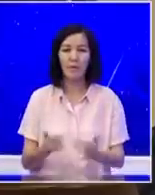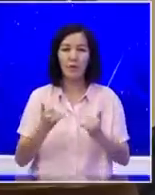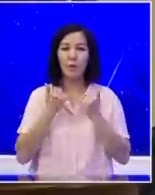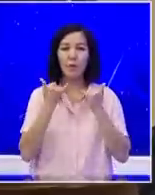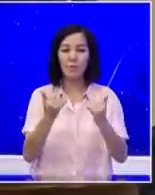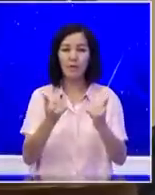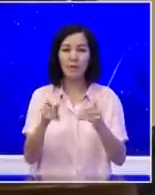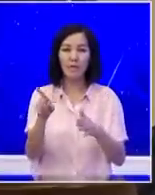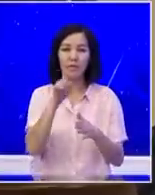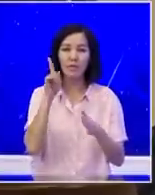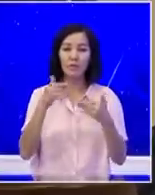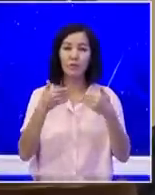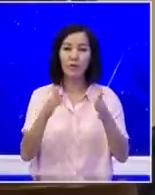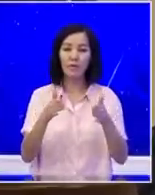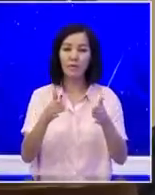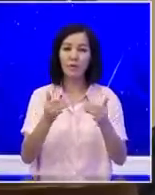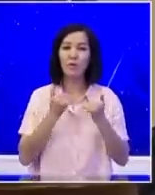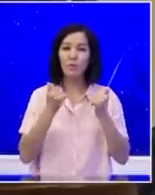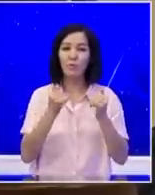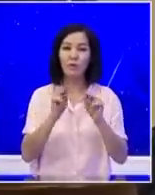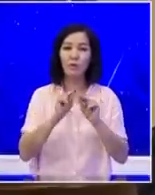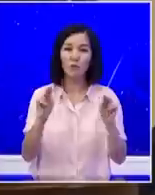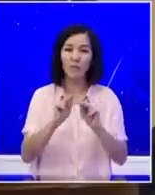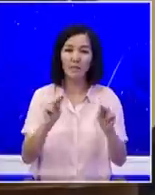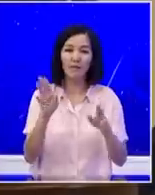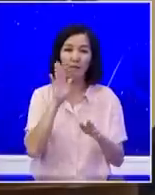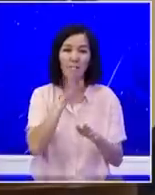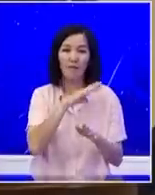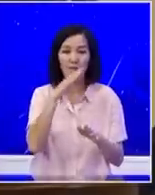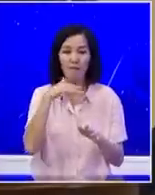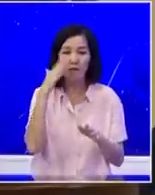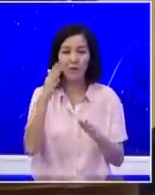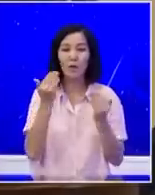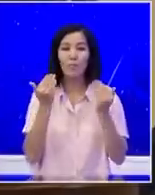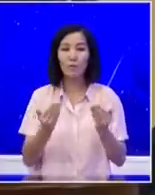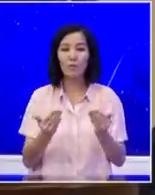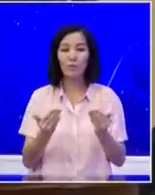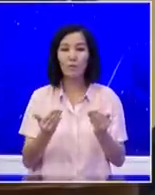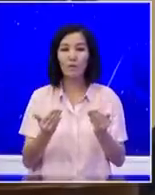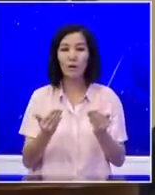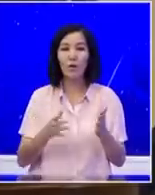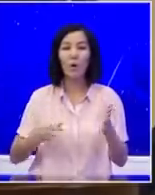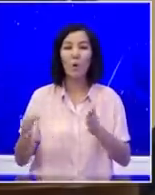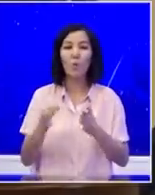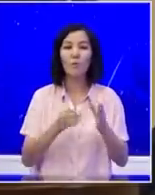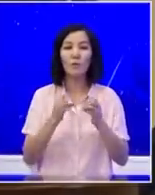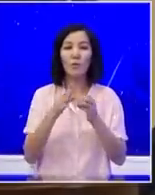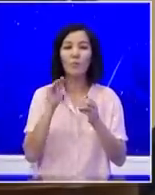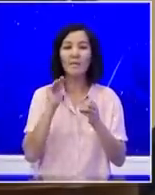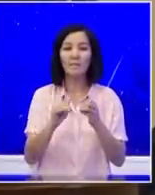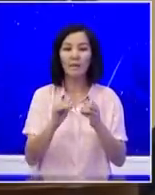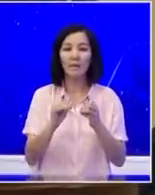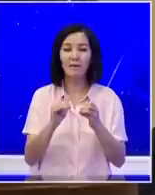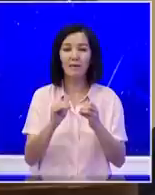Құрметті жас түлектер, құрметті ұстаздар мен ата-аналар. Бүгін міне облыста 15000-нан